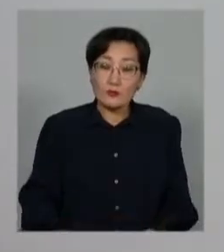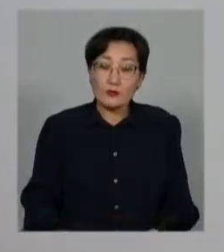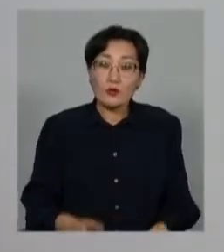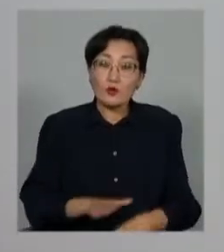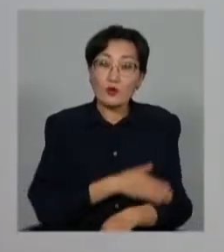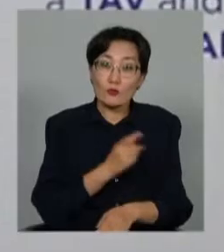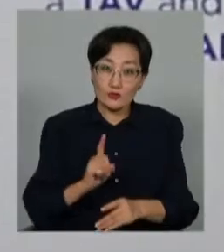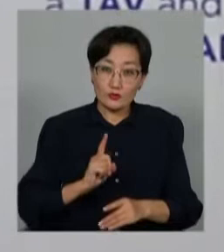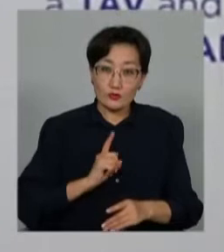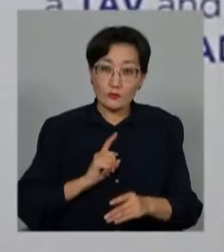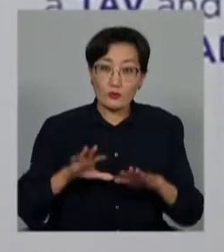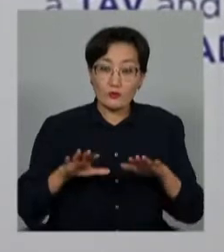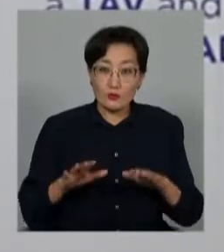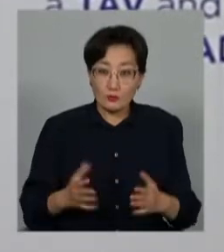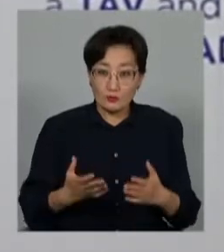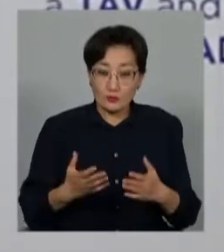күткен оқиға.